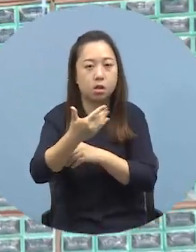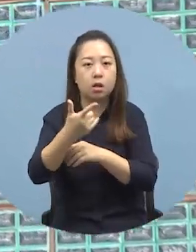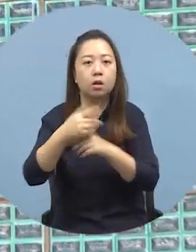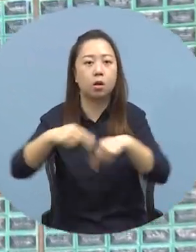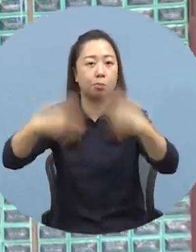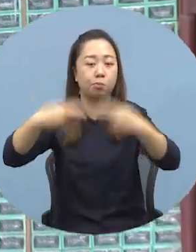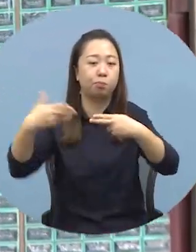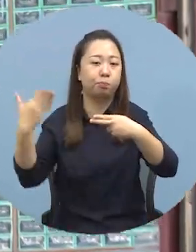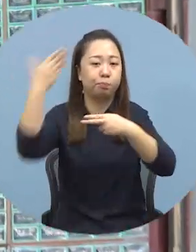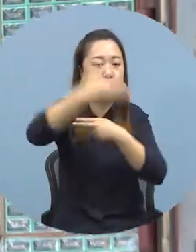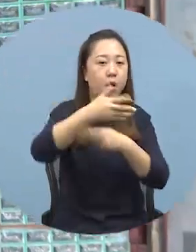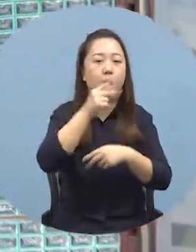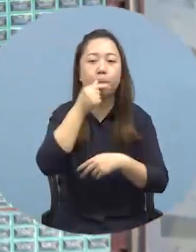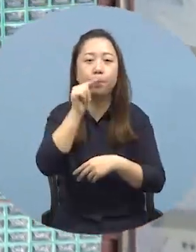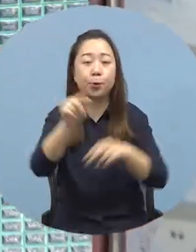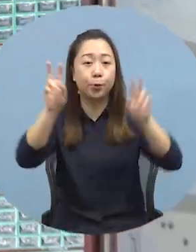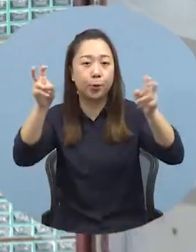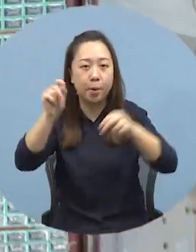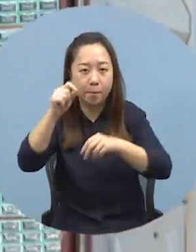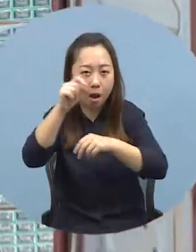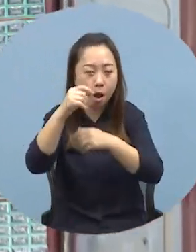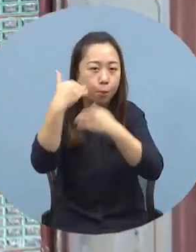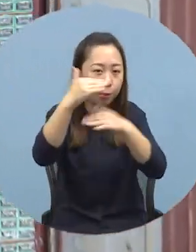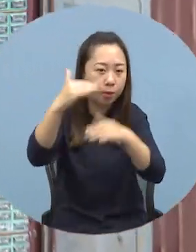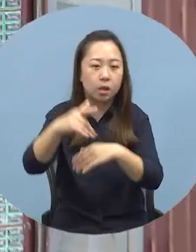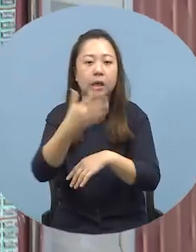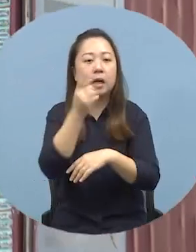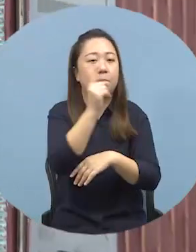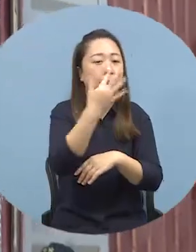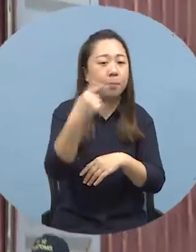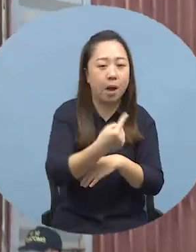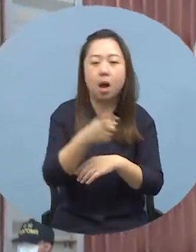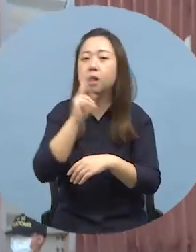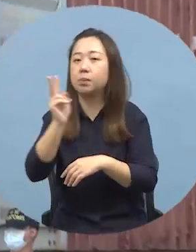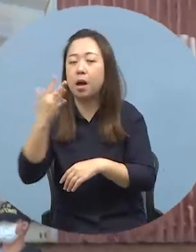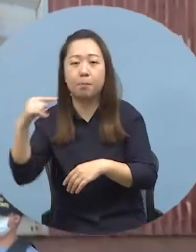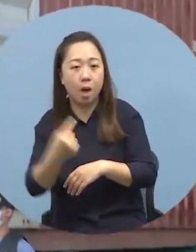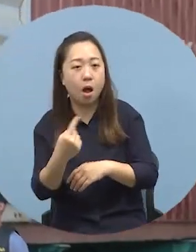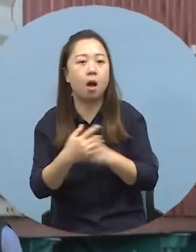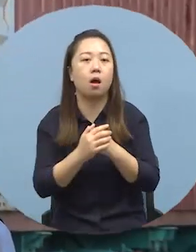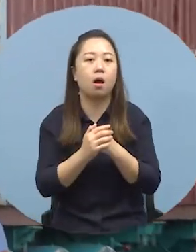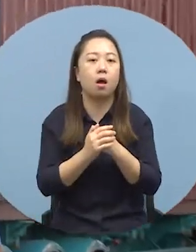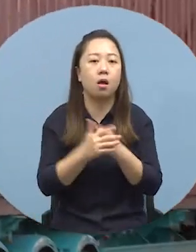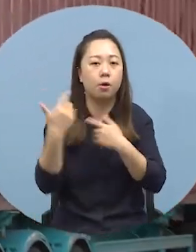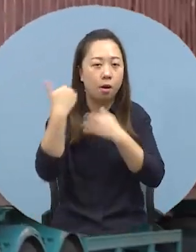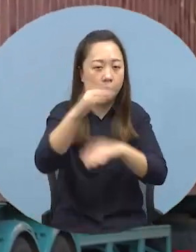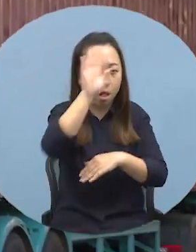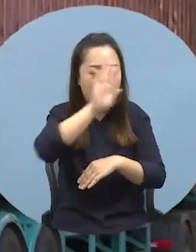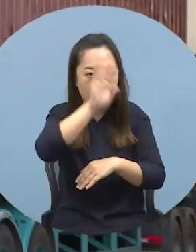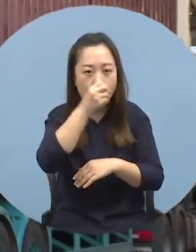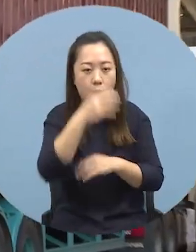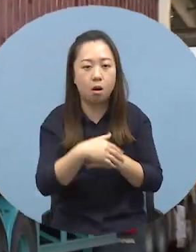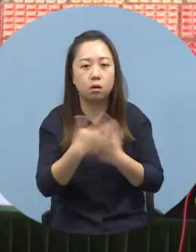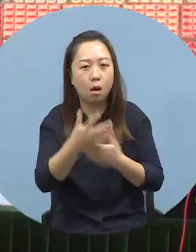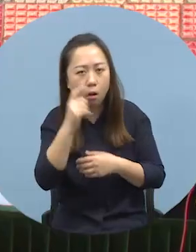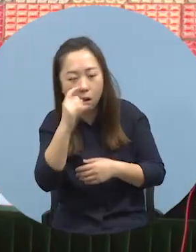式，我哋俗稱嘅買搬家。每次用幾十萬支或者100-200萬支不等偷運嚟香港嘅情況咧，我哋已經